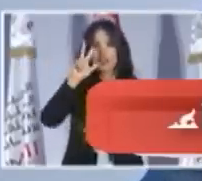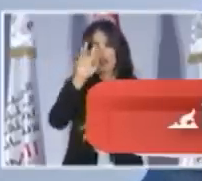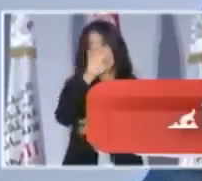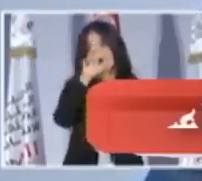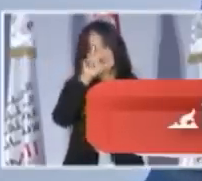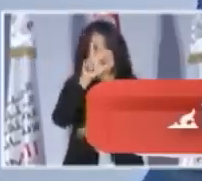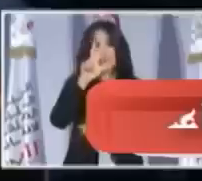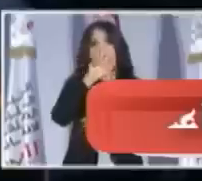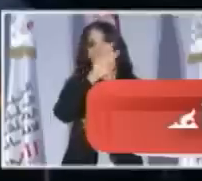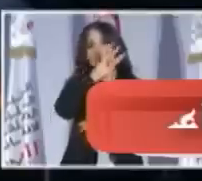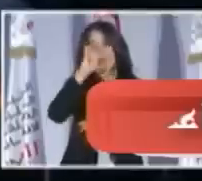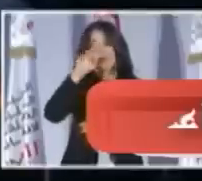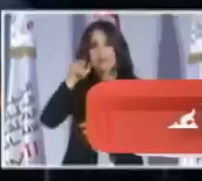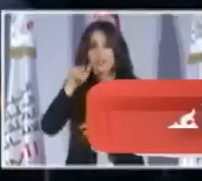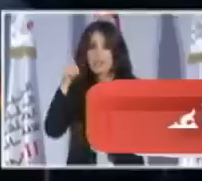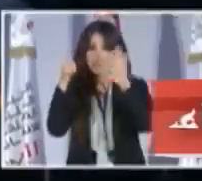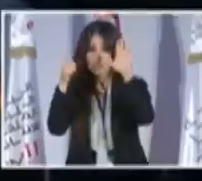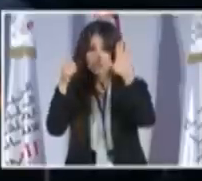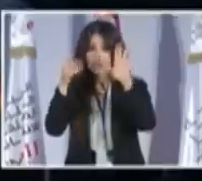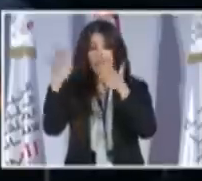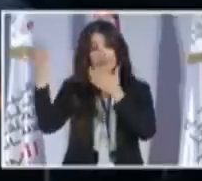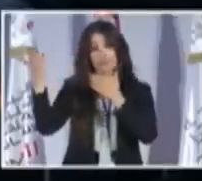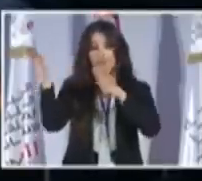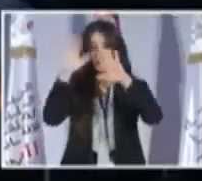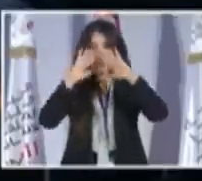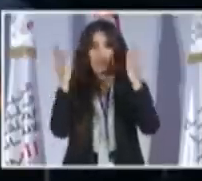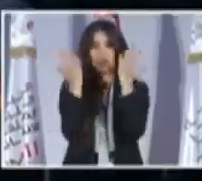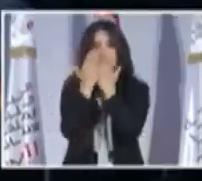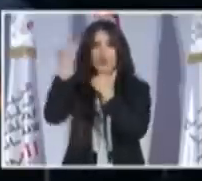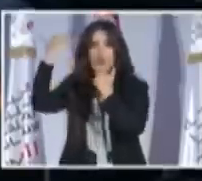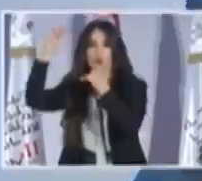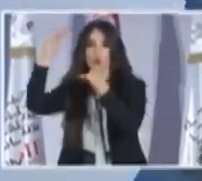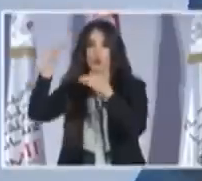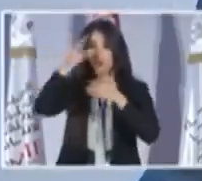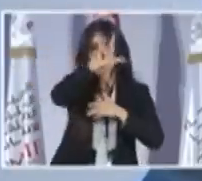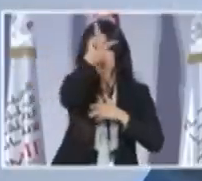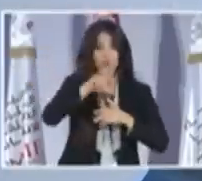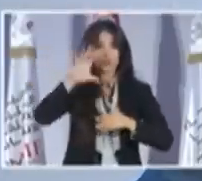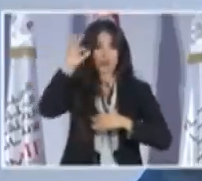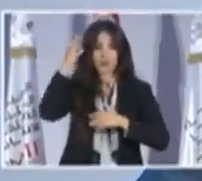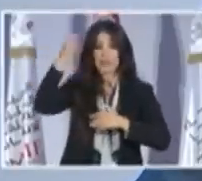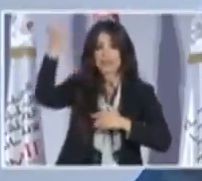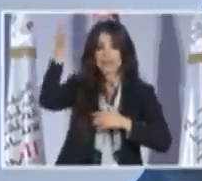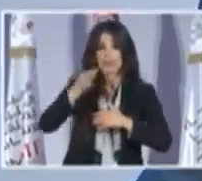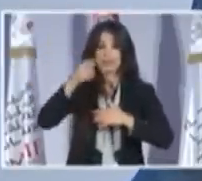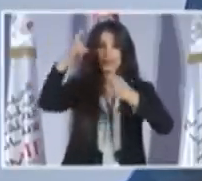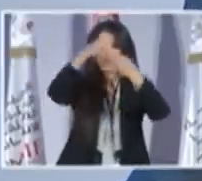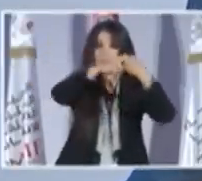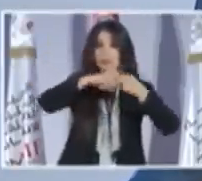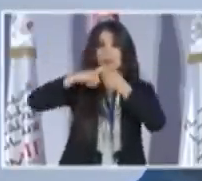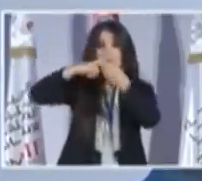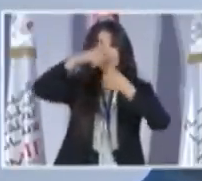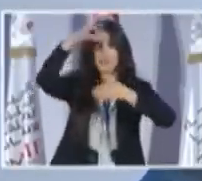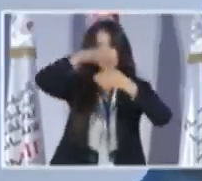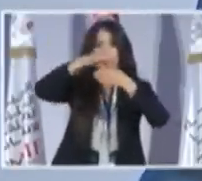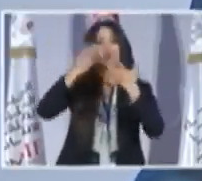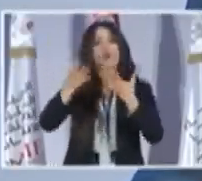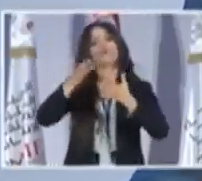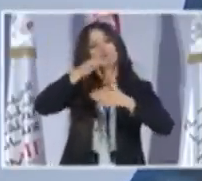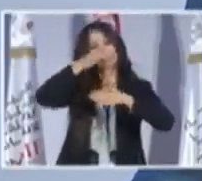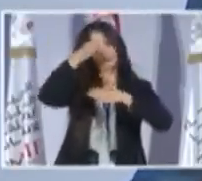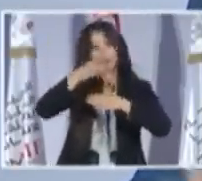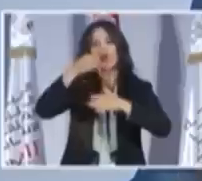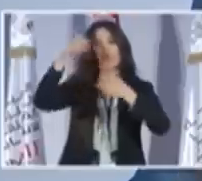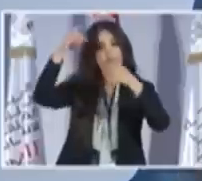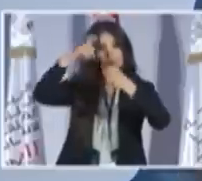السته في الاجمالي بالداخل والخارج وثلاثه واربعين نسبه المشاركه وهذه نسبه مشاركه قال السيد الرئيس انا نسبه